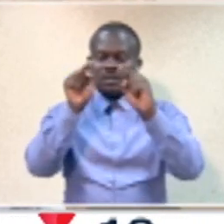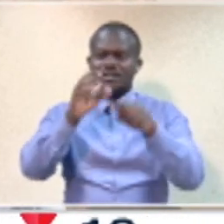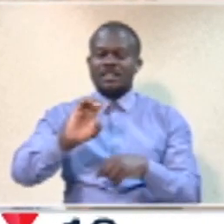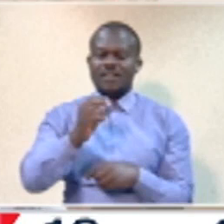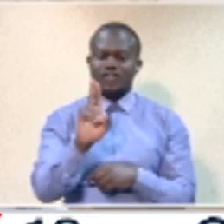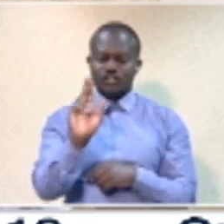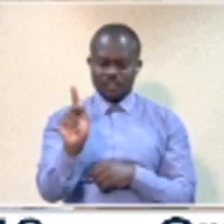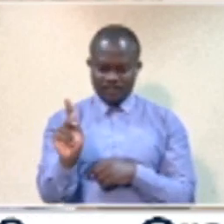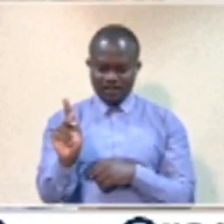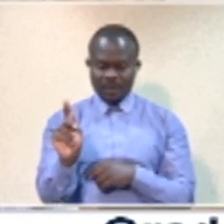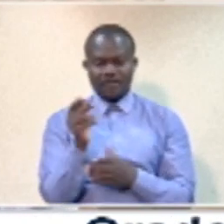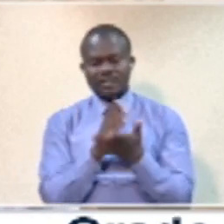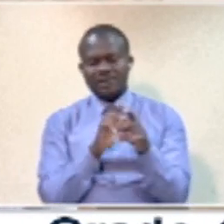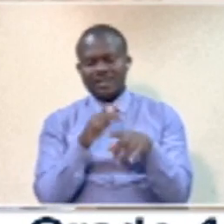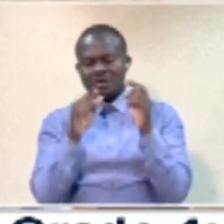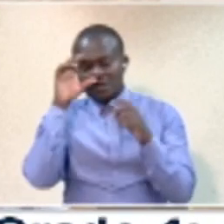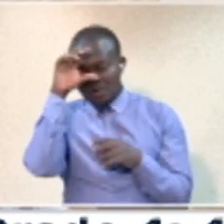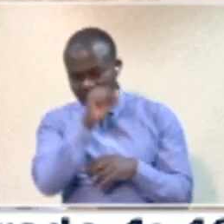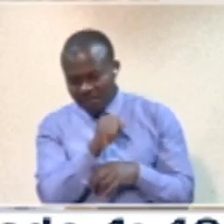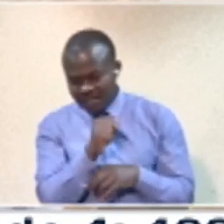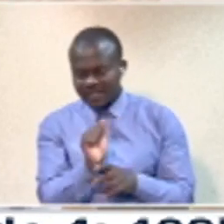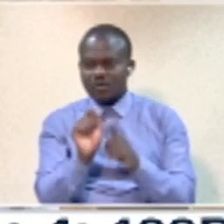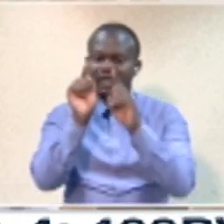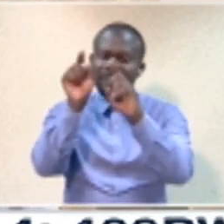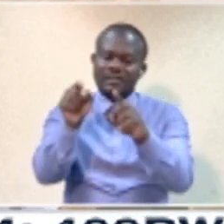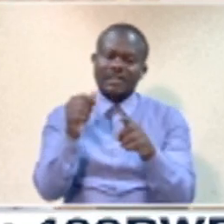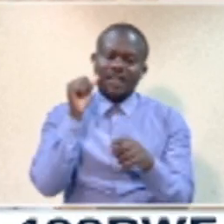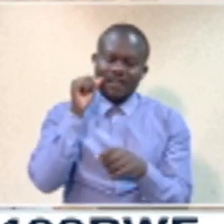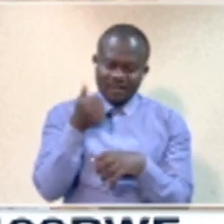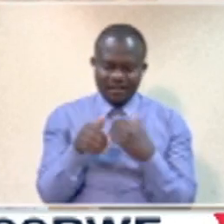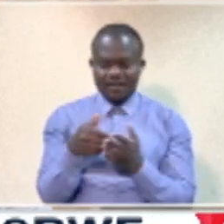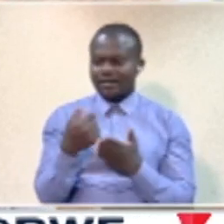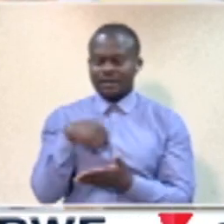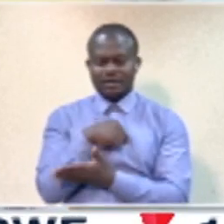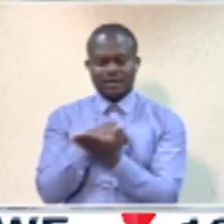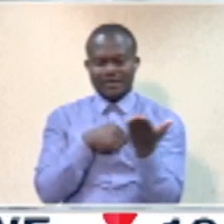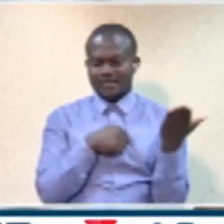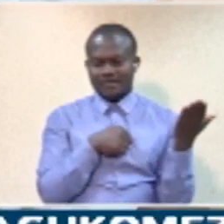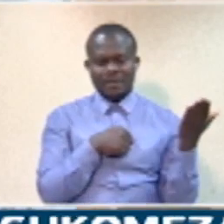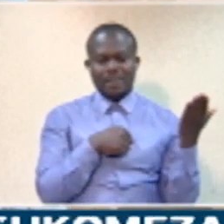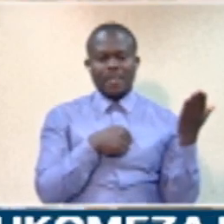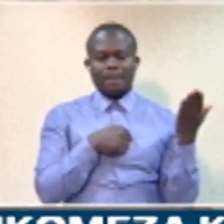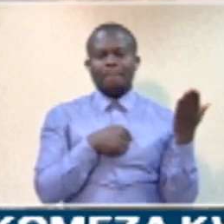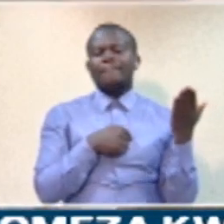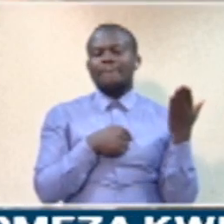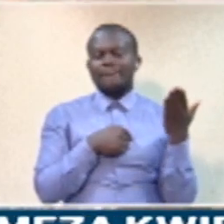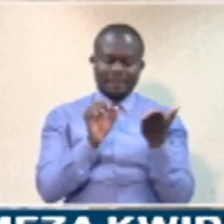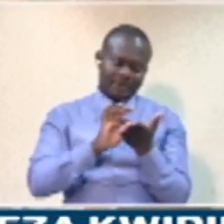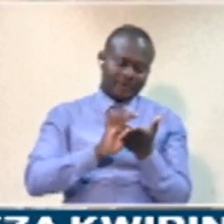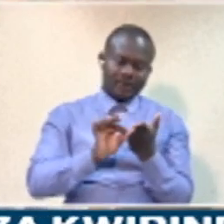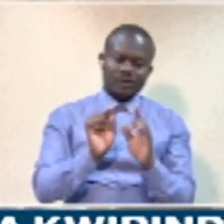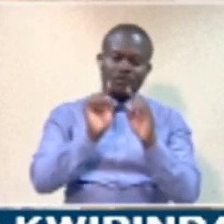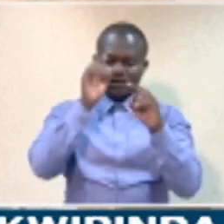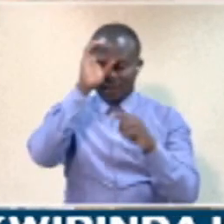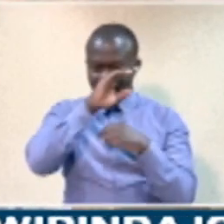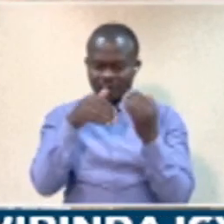CHK rimwe na rimwe turanamubuze turatashye ejo turugarutse kumureba aradusinyiye tugiye